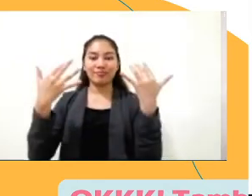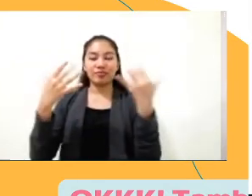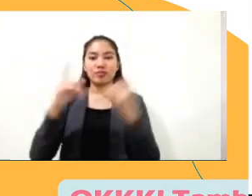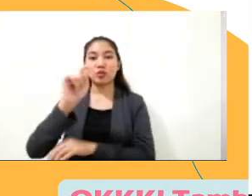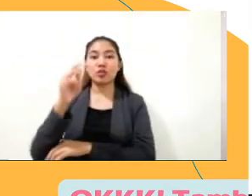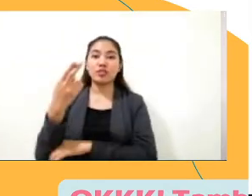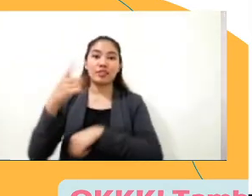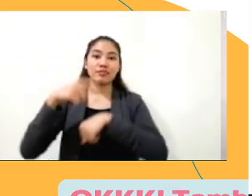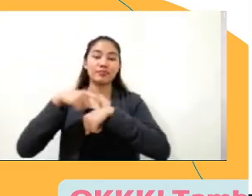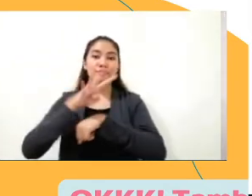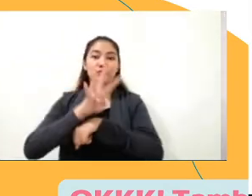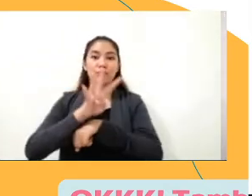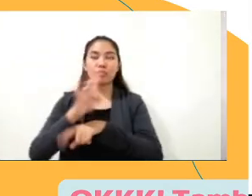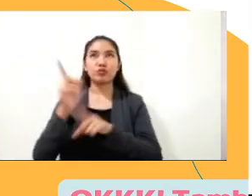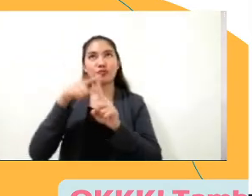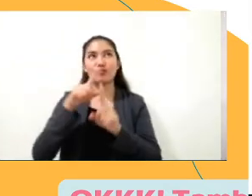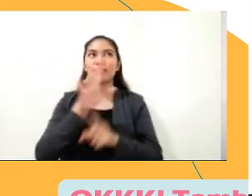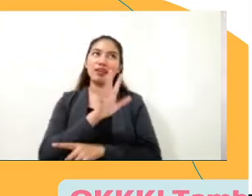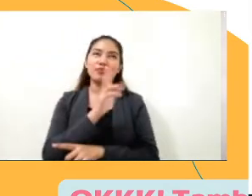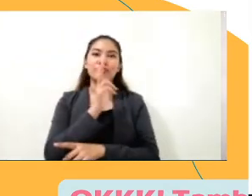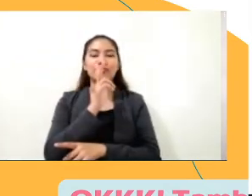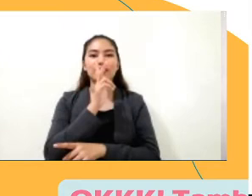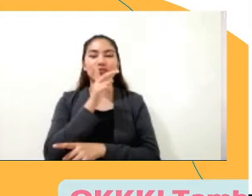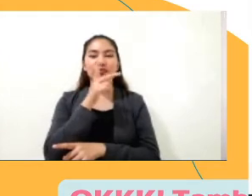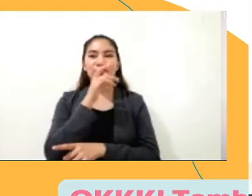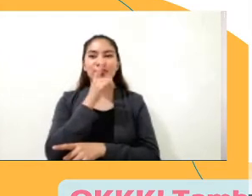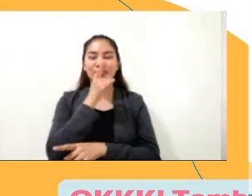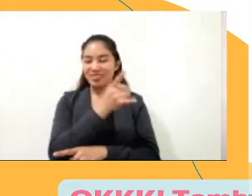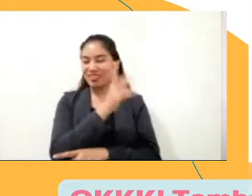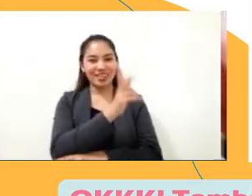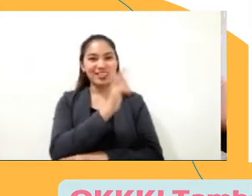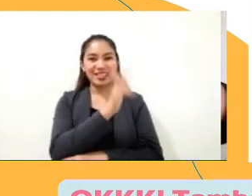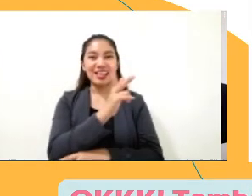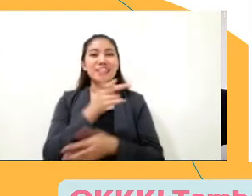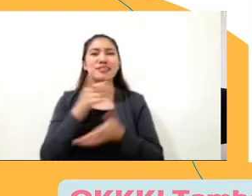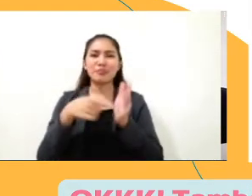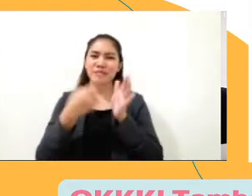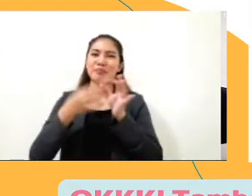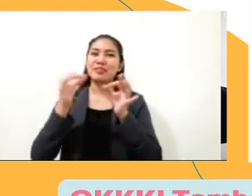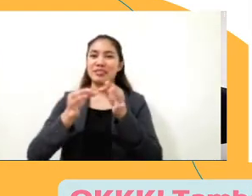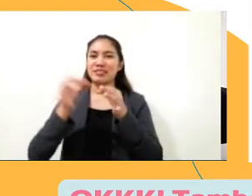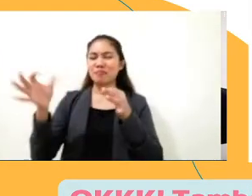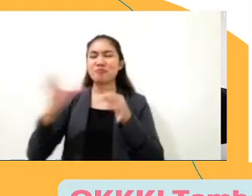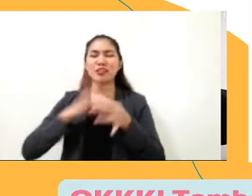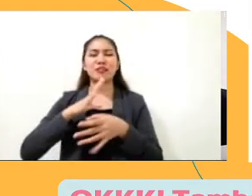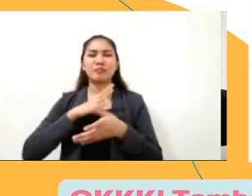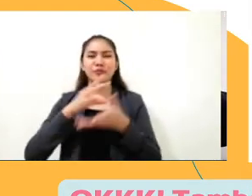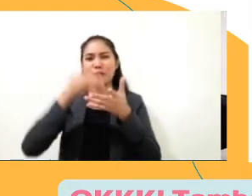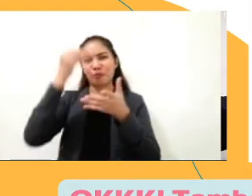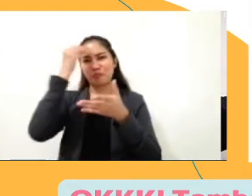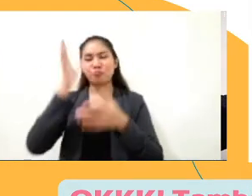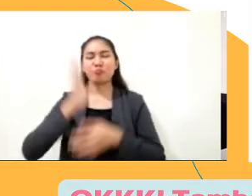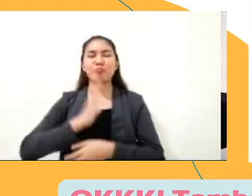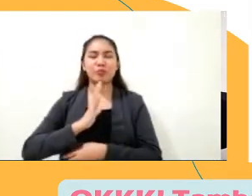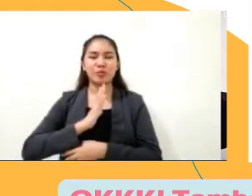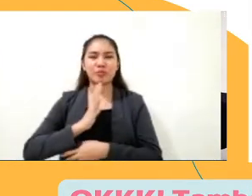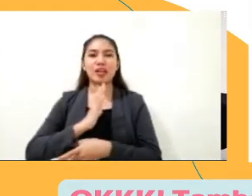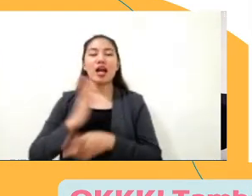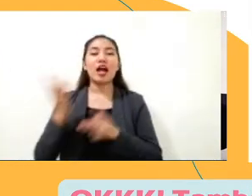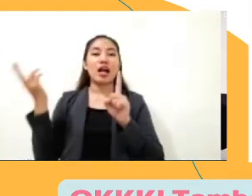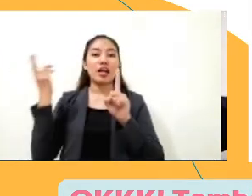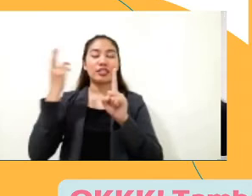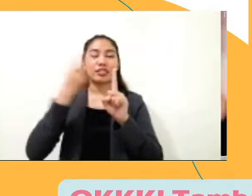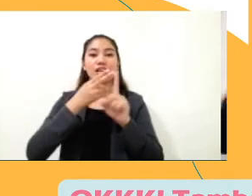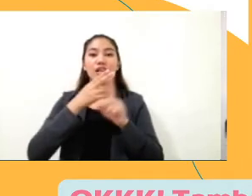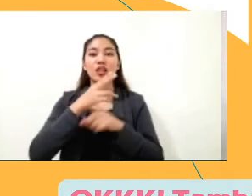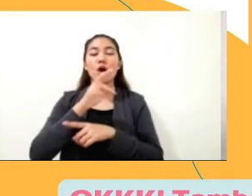to 5:30, minsan nag-extend tayo pero okay lang kasi marami tayong natututunan hanggang August 2020. Excited